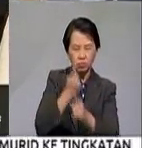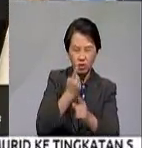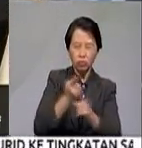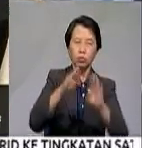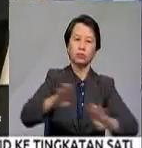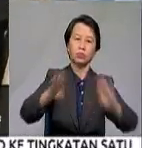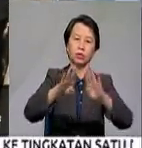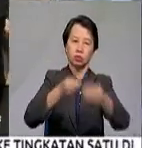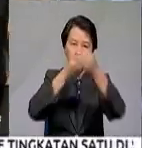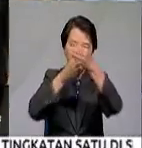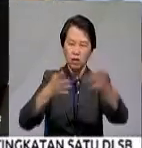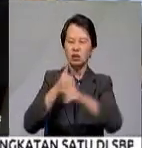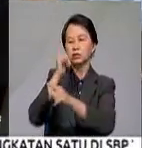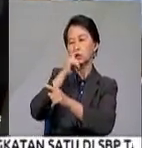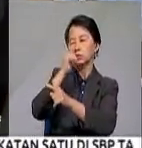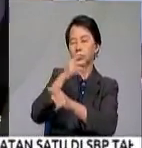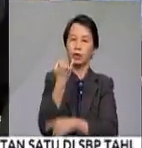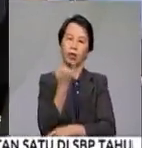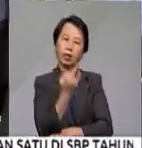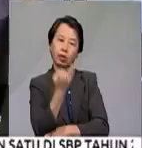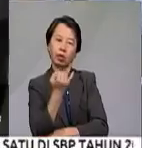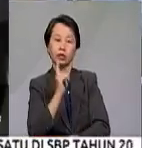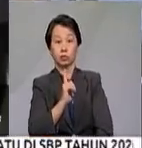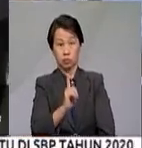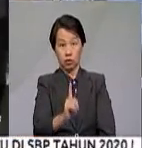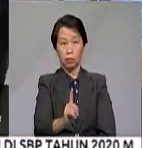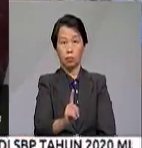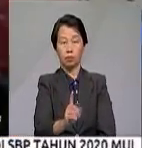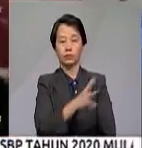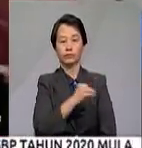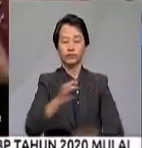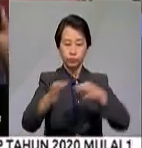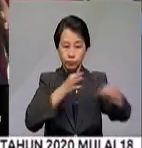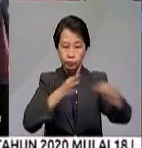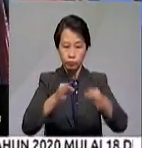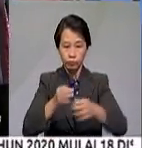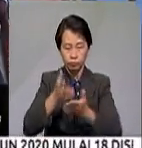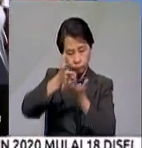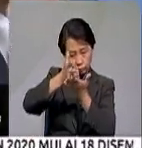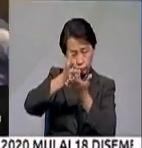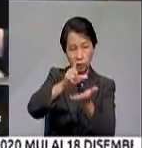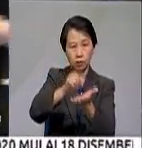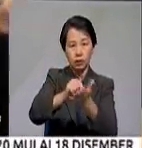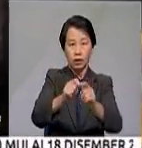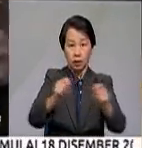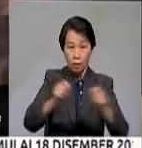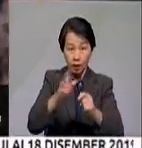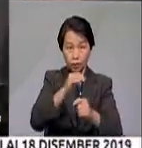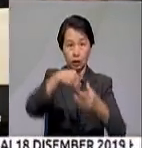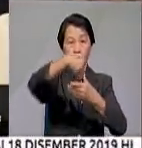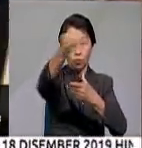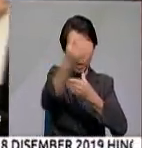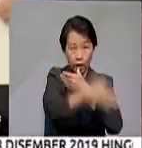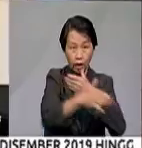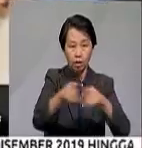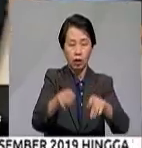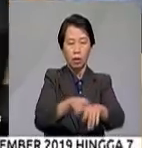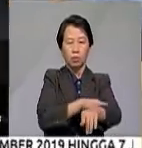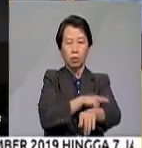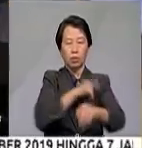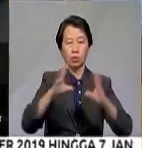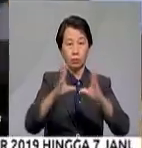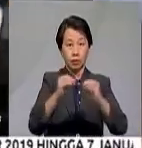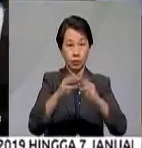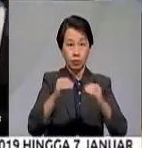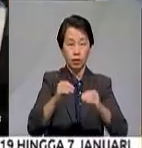berita dan maklumat palsu yang memburuk-burukkan Islam. Mengulas liputan media tempatan dan antarabangsa sepanjang sidang kemuncak Kuala